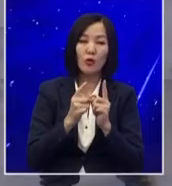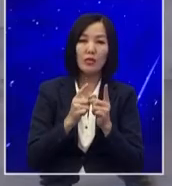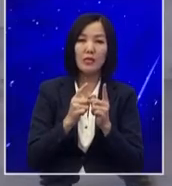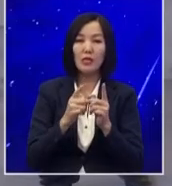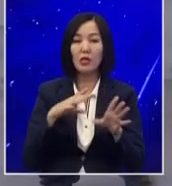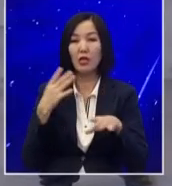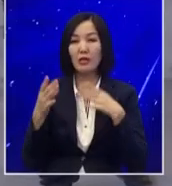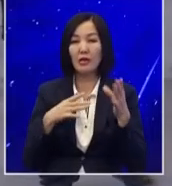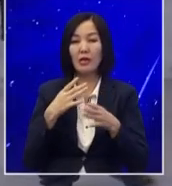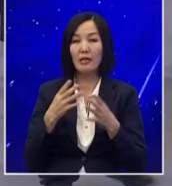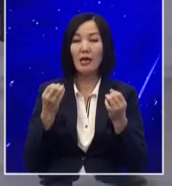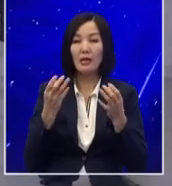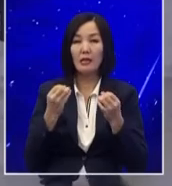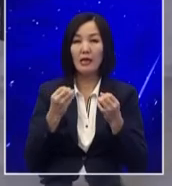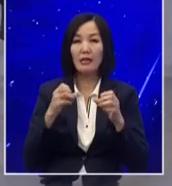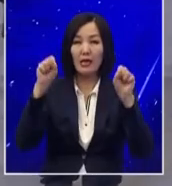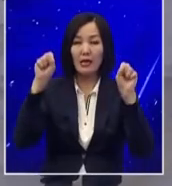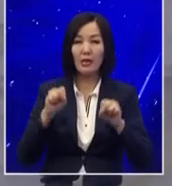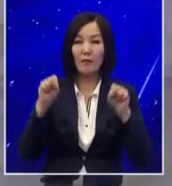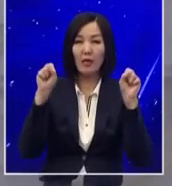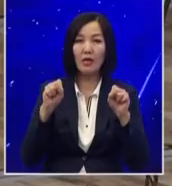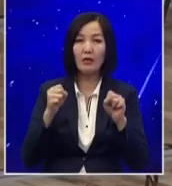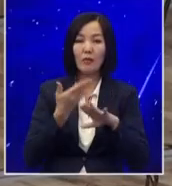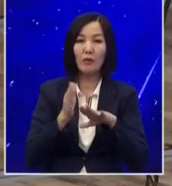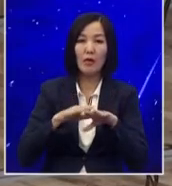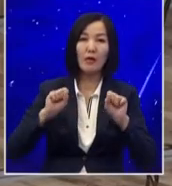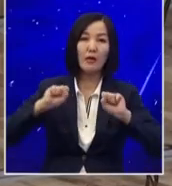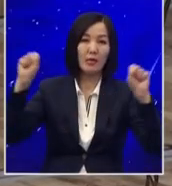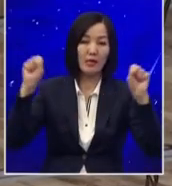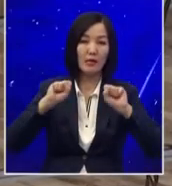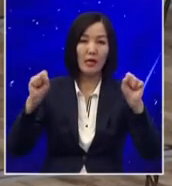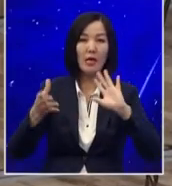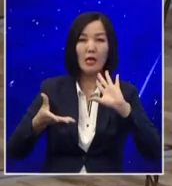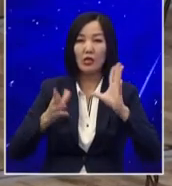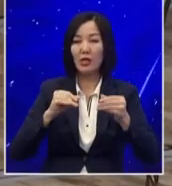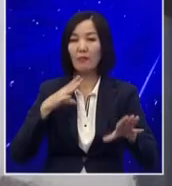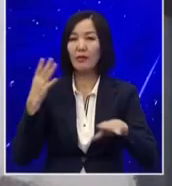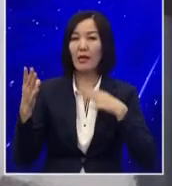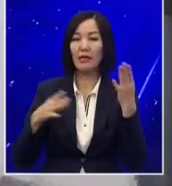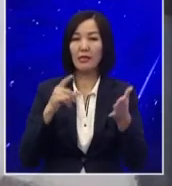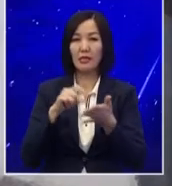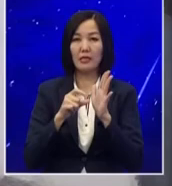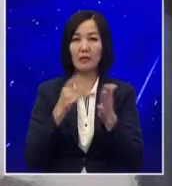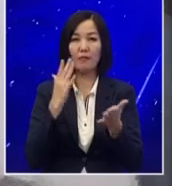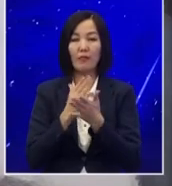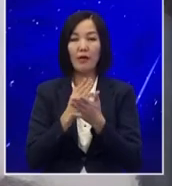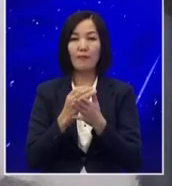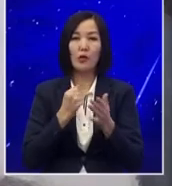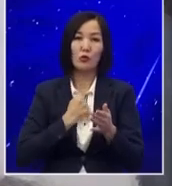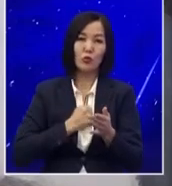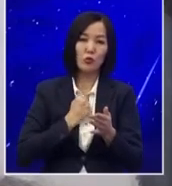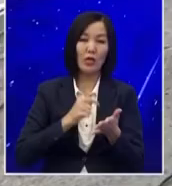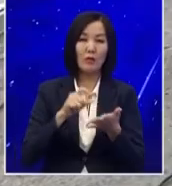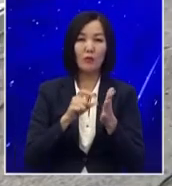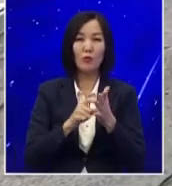балуандары жаттығады. Мұнан бөлек кермеге тартылып, зілтемір көтеріп, жалпы дене дайындығын шыңдайтын зал да қарастырылыпты. Жуынатын бөлме мен